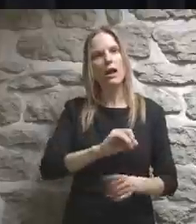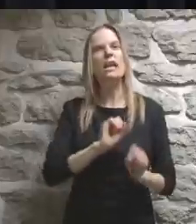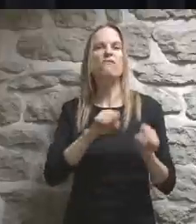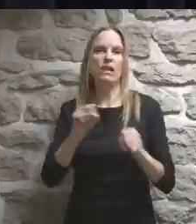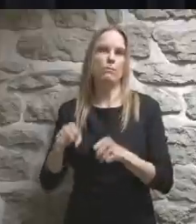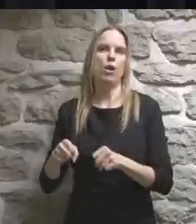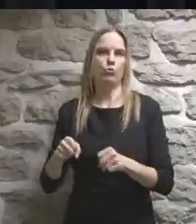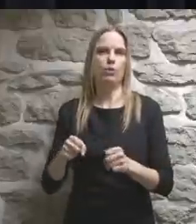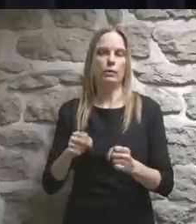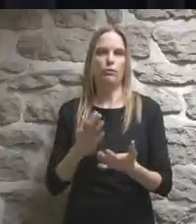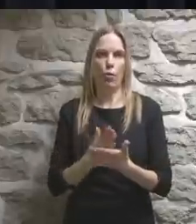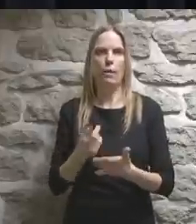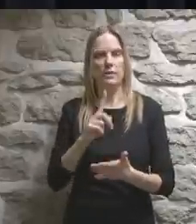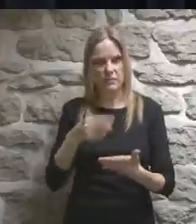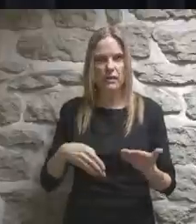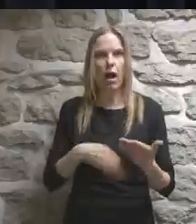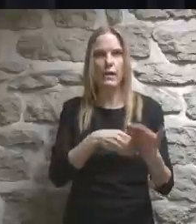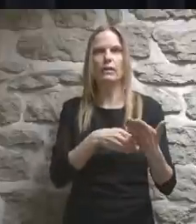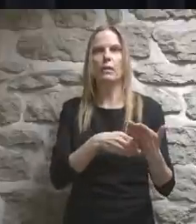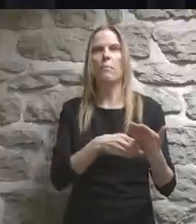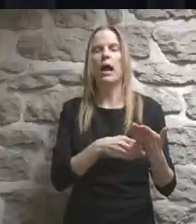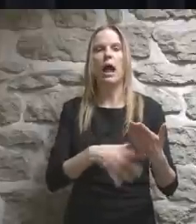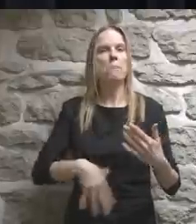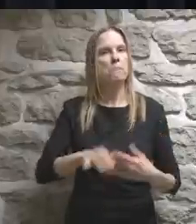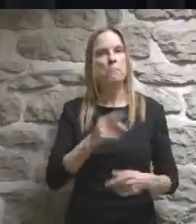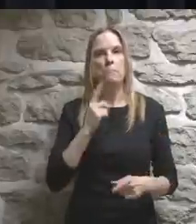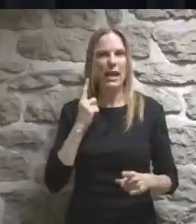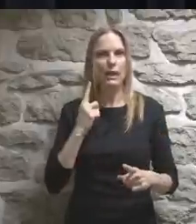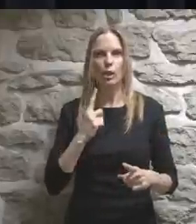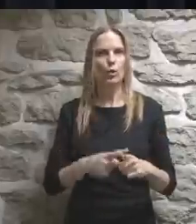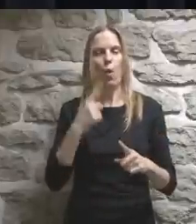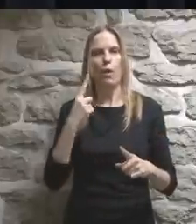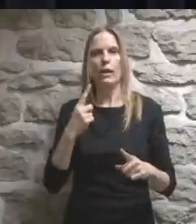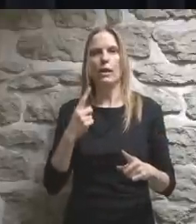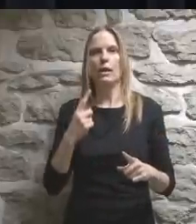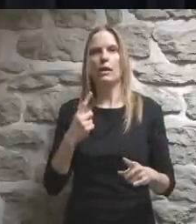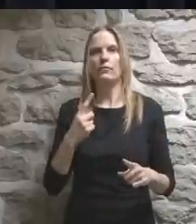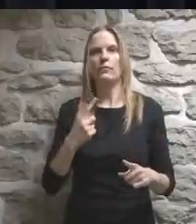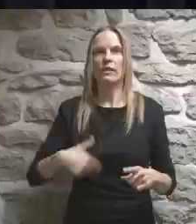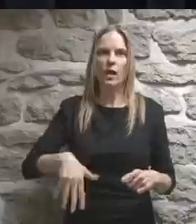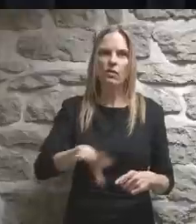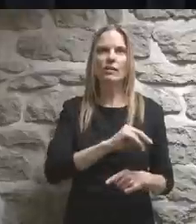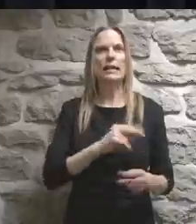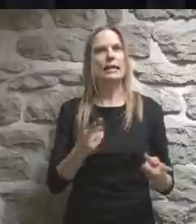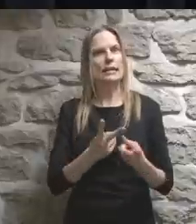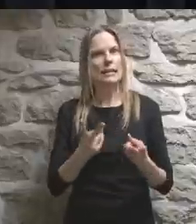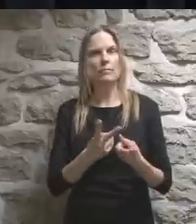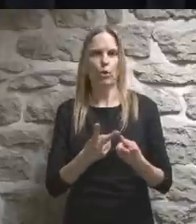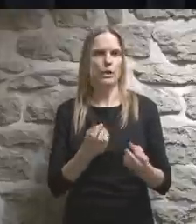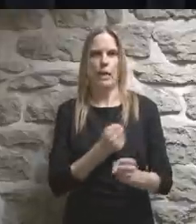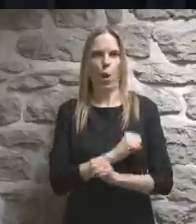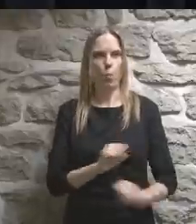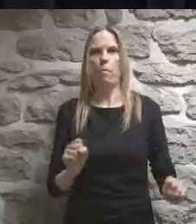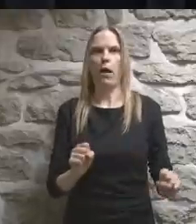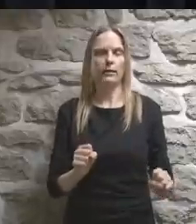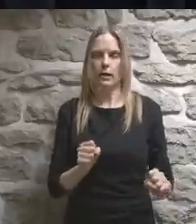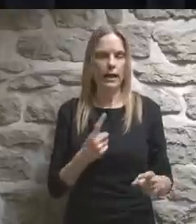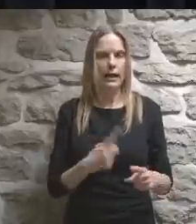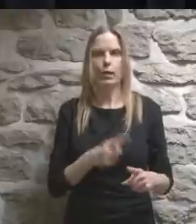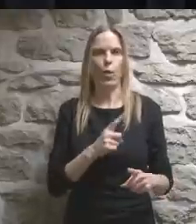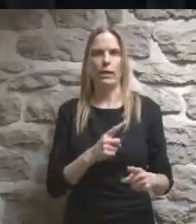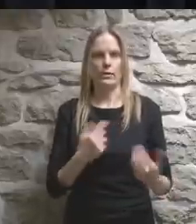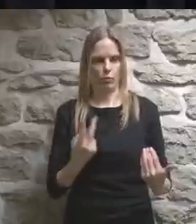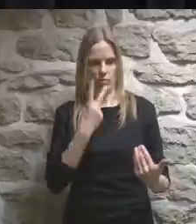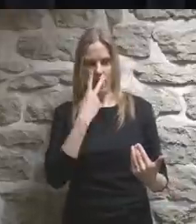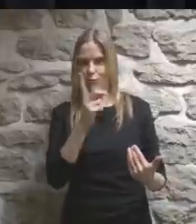on ja me tõesti ei tohi lasta sellel kõigel selliselt juhtuda, nagu me praegu